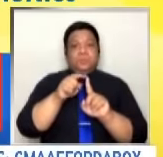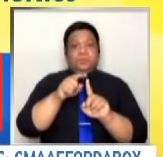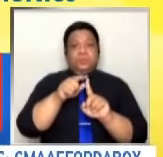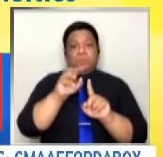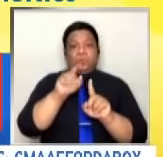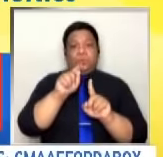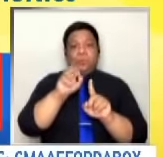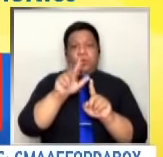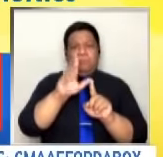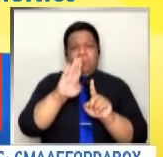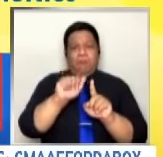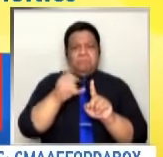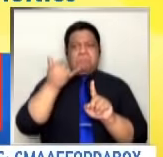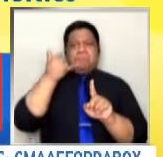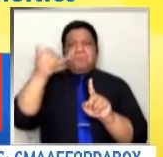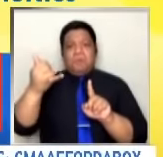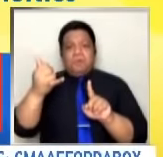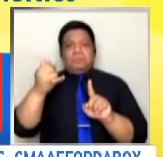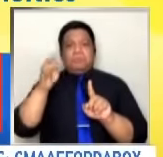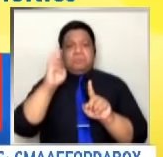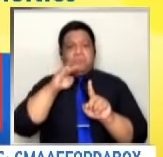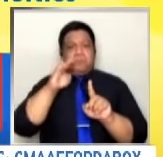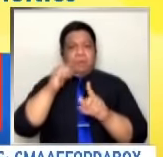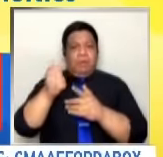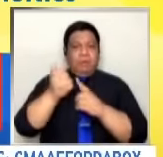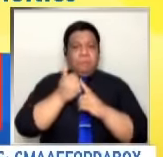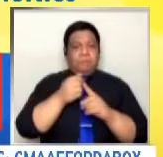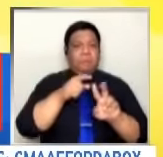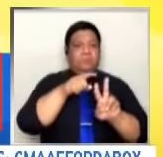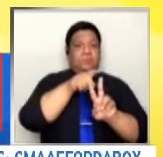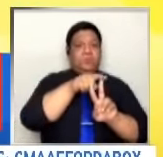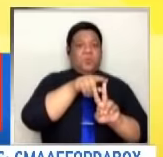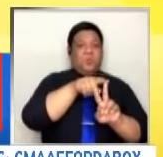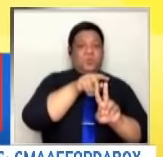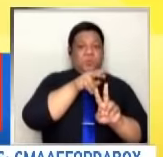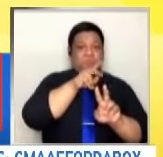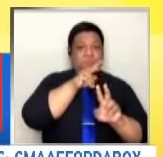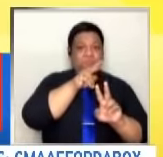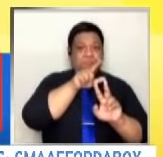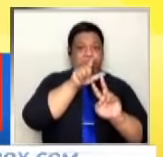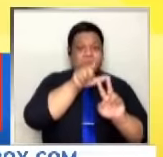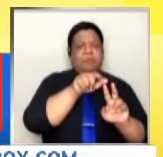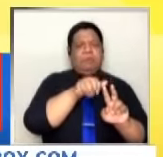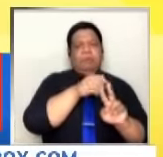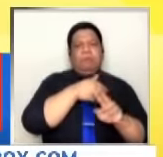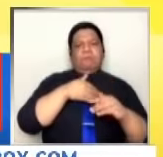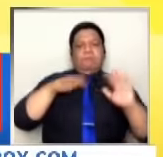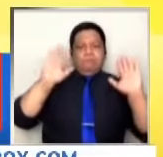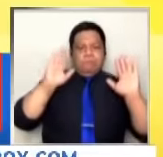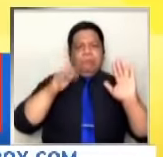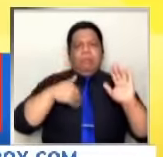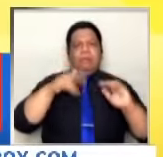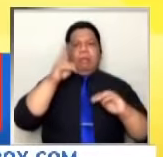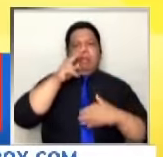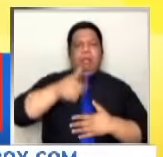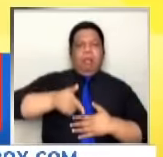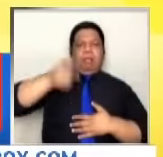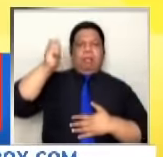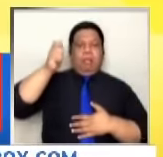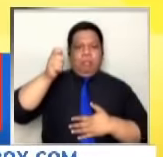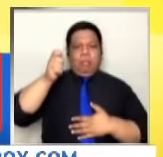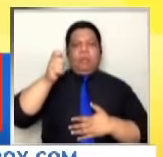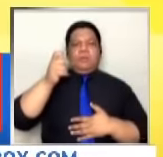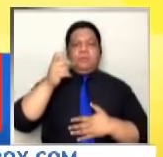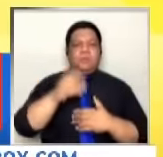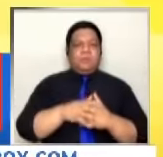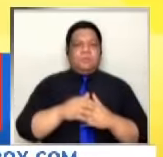tulong. Sumuko ang suspect sa mga otoridad makalipas ang 10 oras. Depensa niya, aksidente niyang nabaril si Toralba. Maraming tagahanga